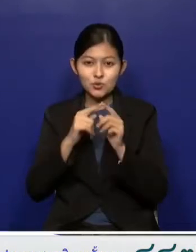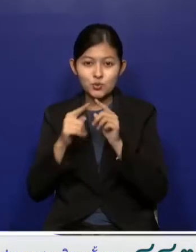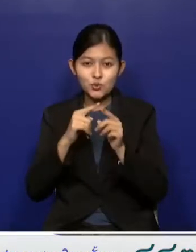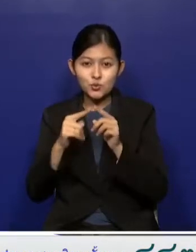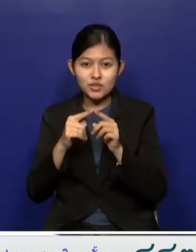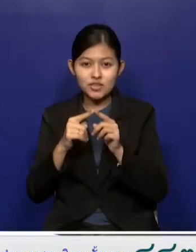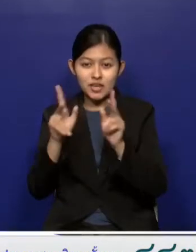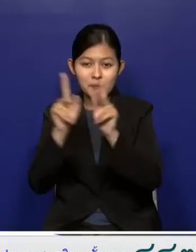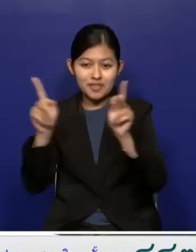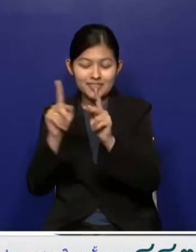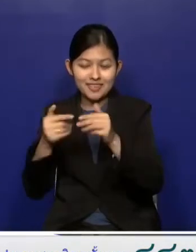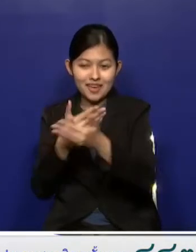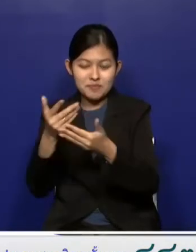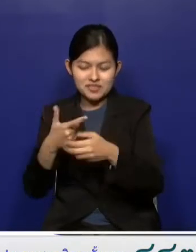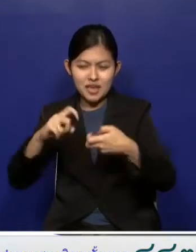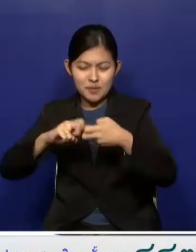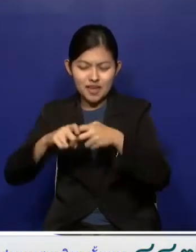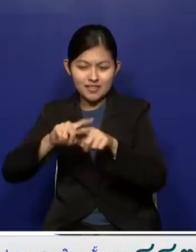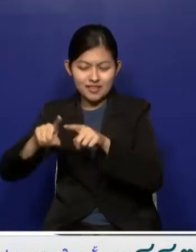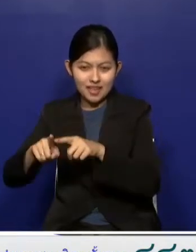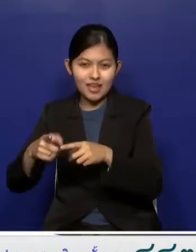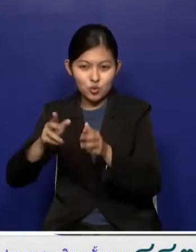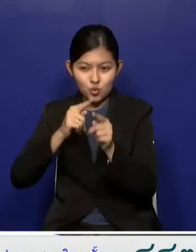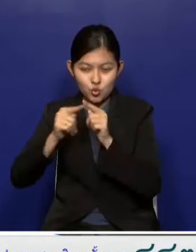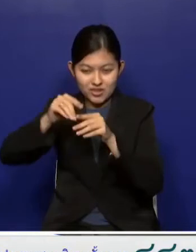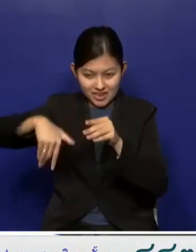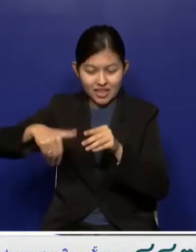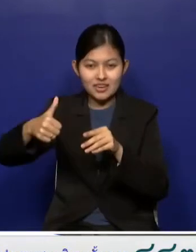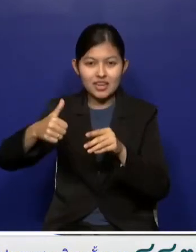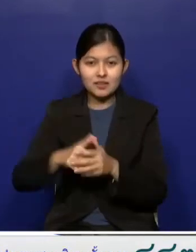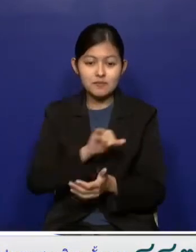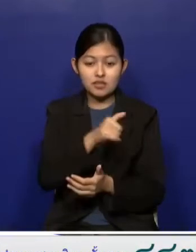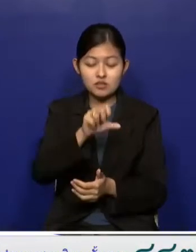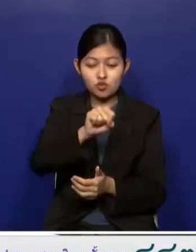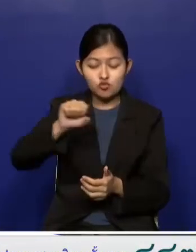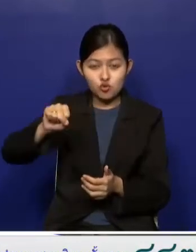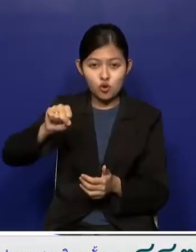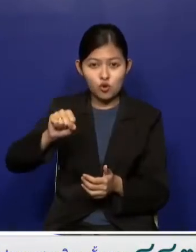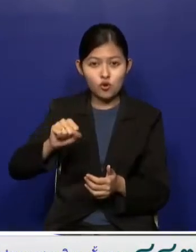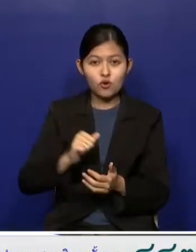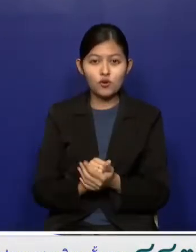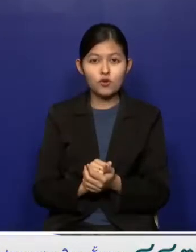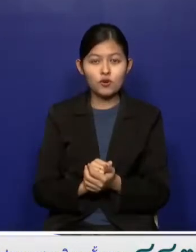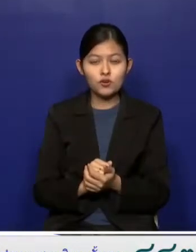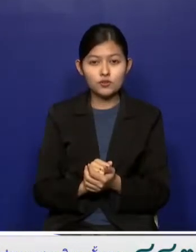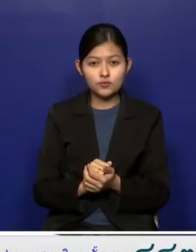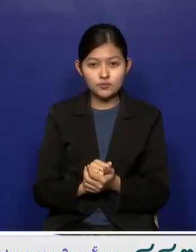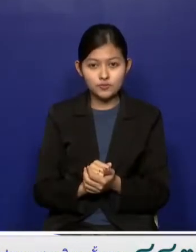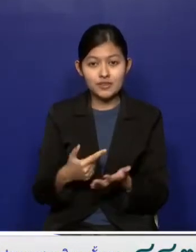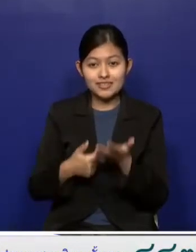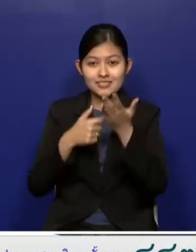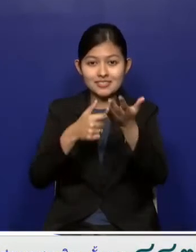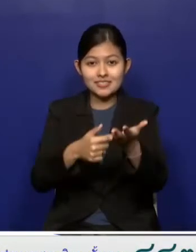กรรมธิการได้ดังที่ท่านสสบางท่านได้กรุณาเสนอ